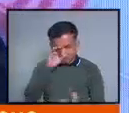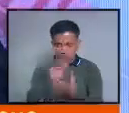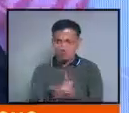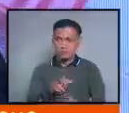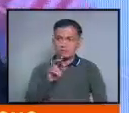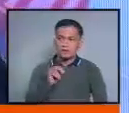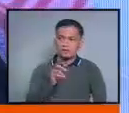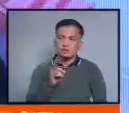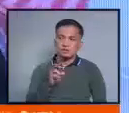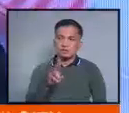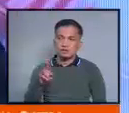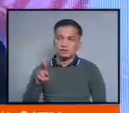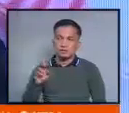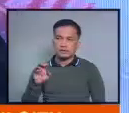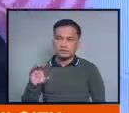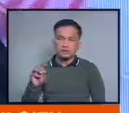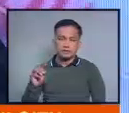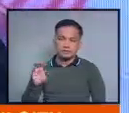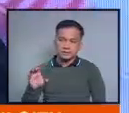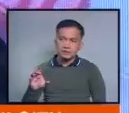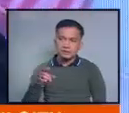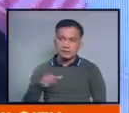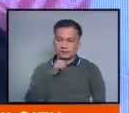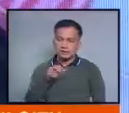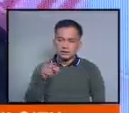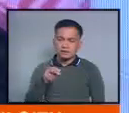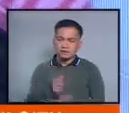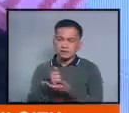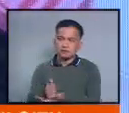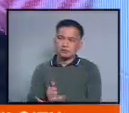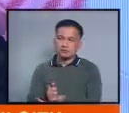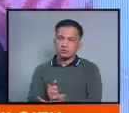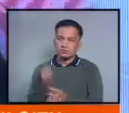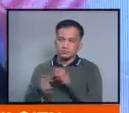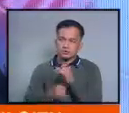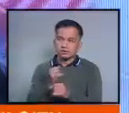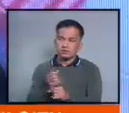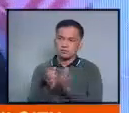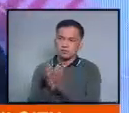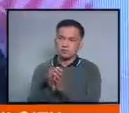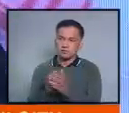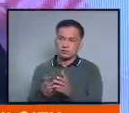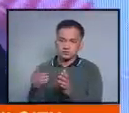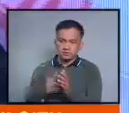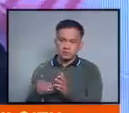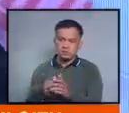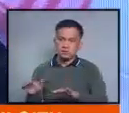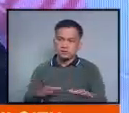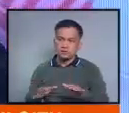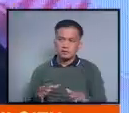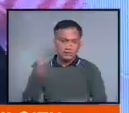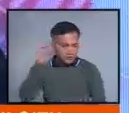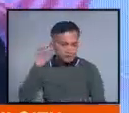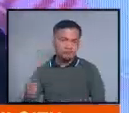Naniniwala naman ang National Disaster Risk Reduction and Management Council na hindi pa kailangan ng tulong ng international community sa sunod-sunod na lindol